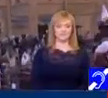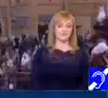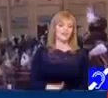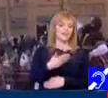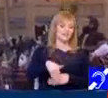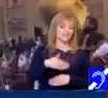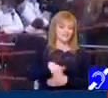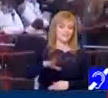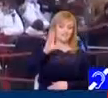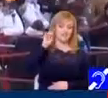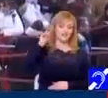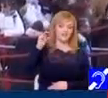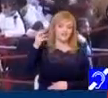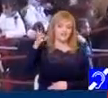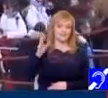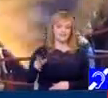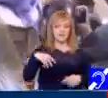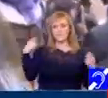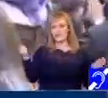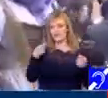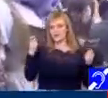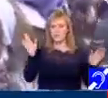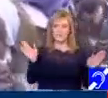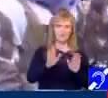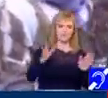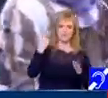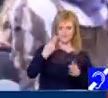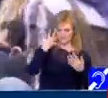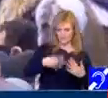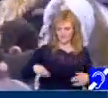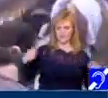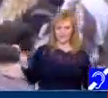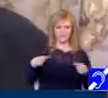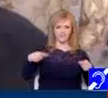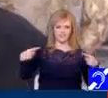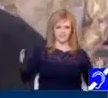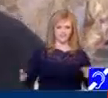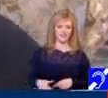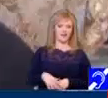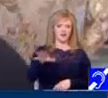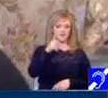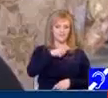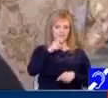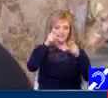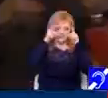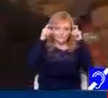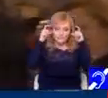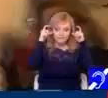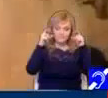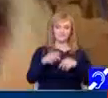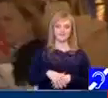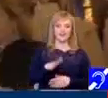Pe străzile Veneției, petrecerea e în toi. Muzică și multă culoare și, desigur, o mare doză de mister, pentru că măștile